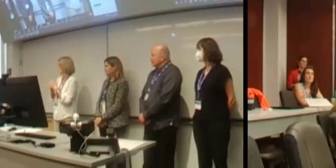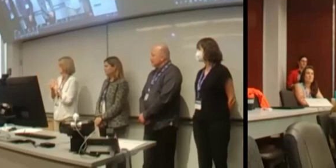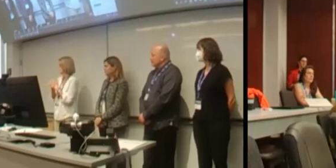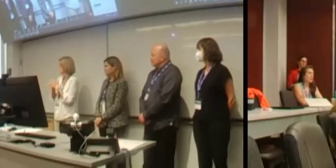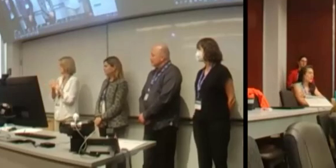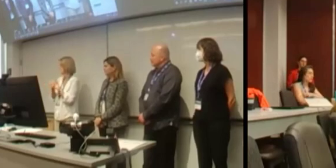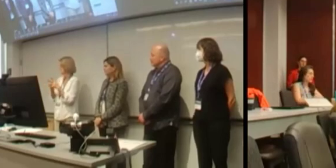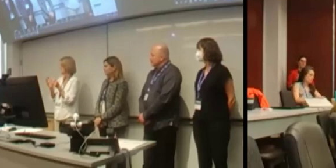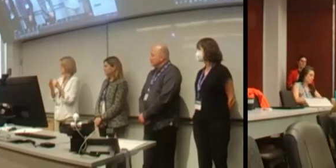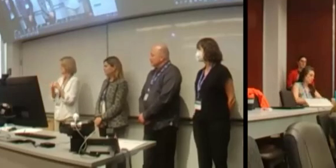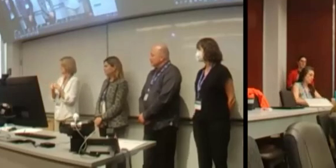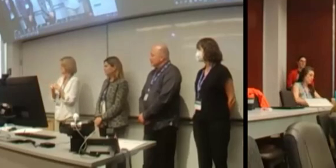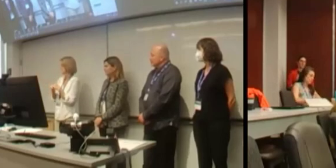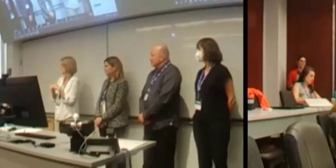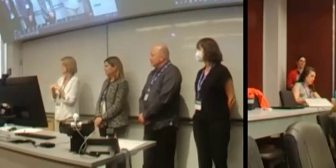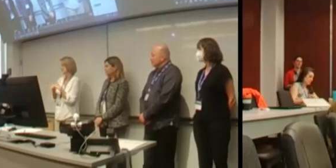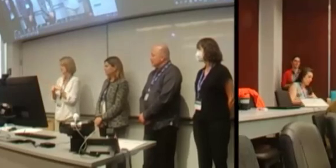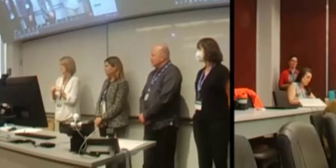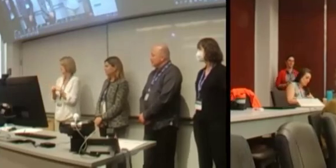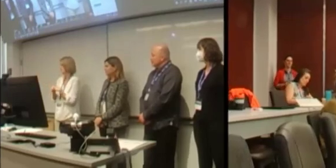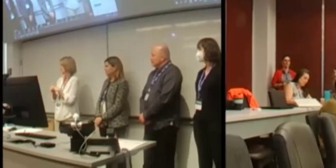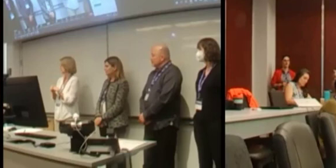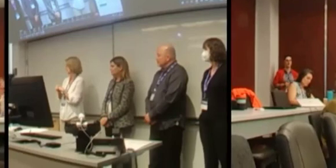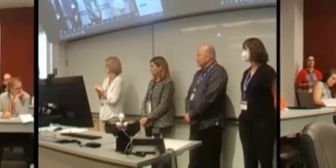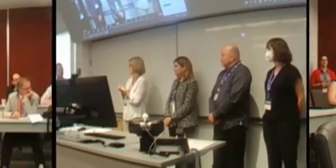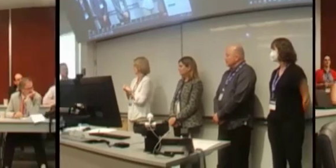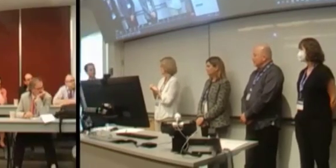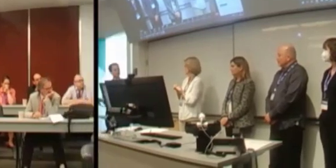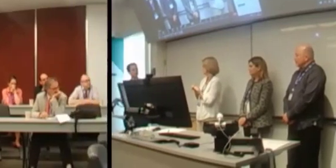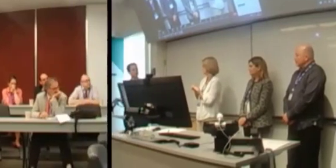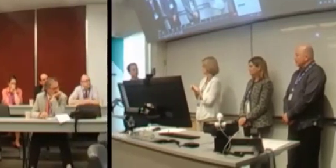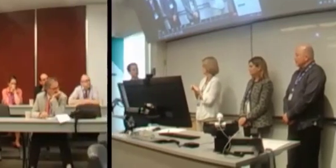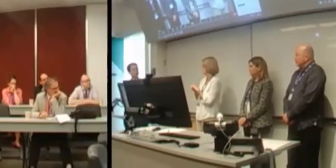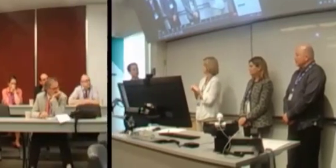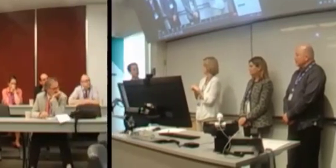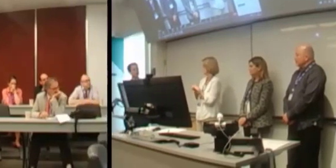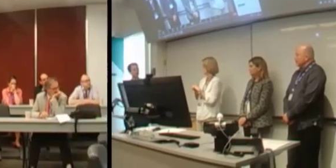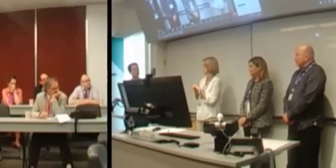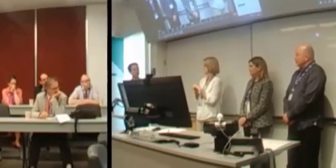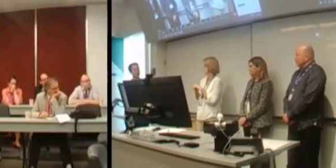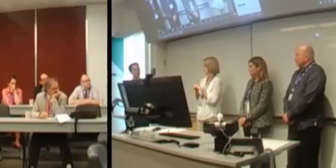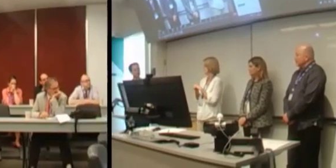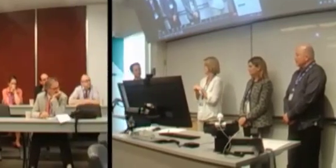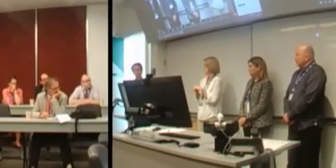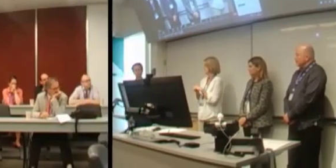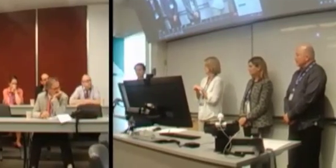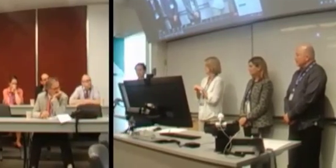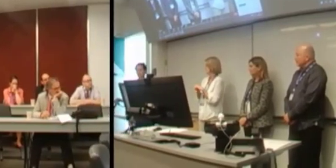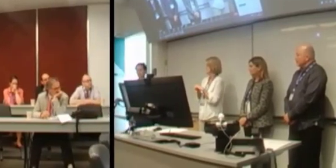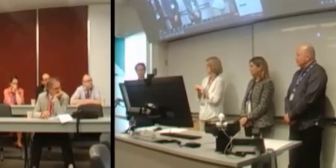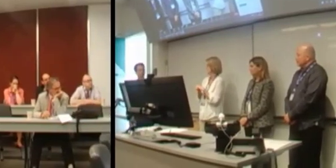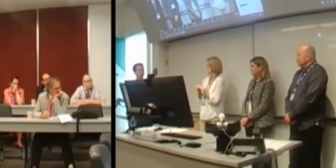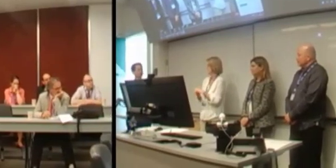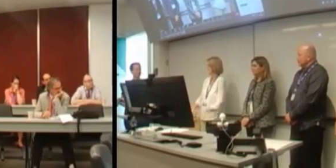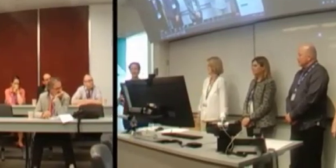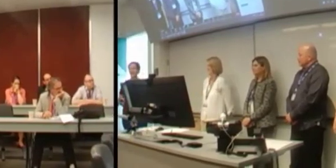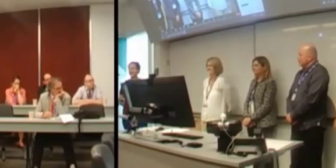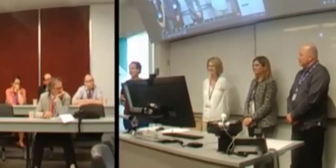ça, dans ce type d'initiative, là, principalement dans les Canada anglophones, quand même. Ouais, ouais. Oui.